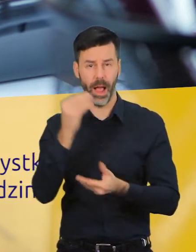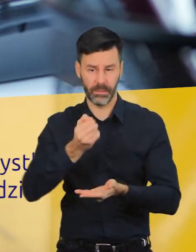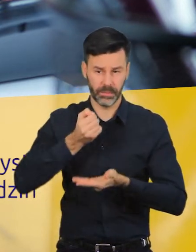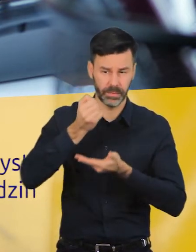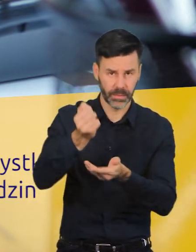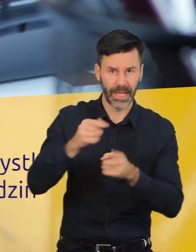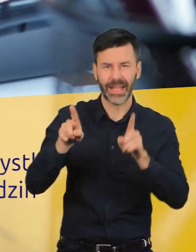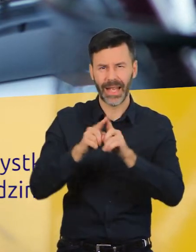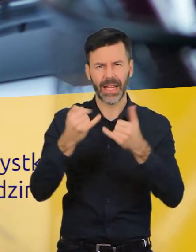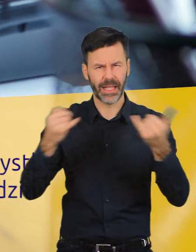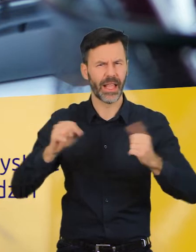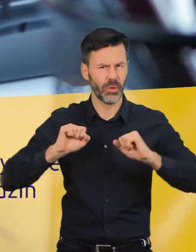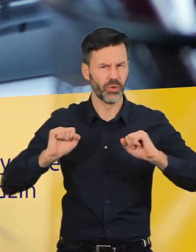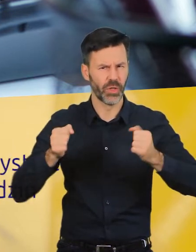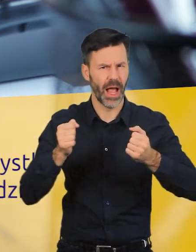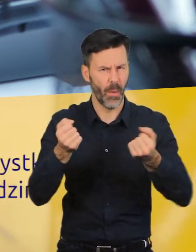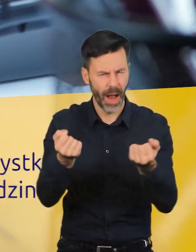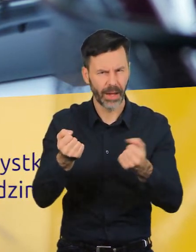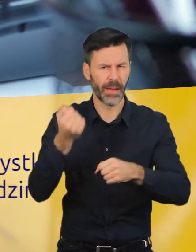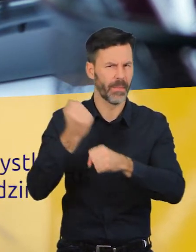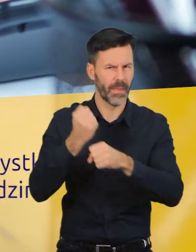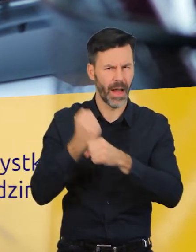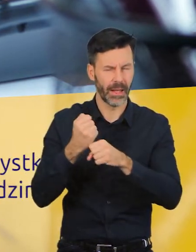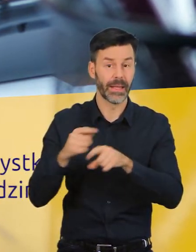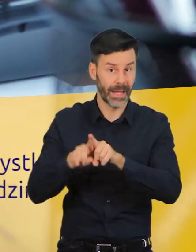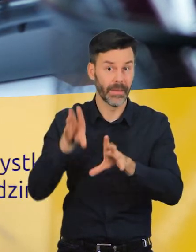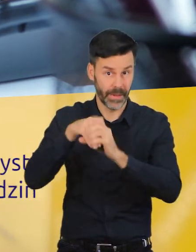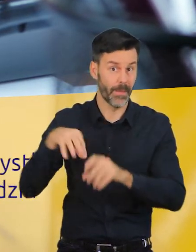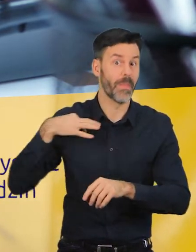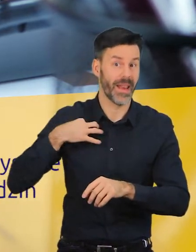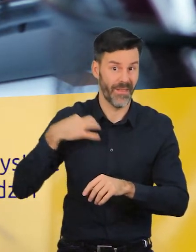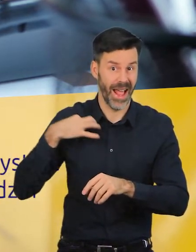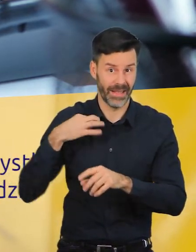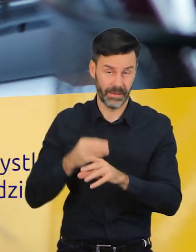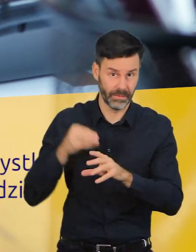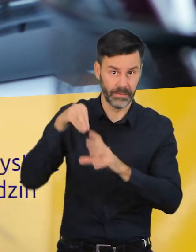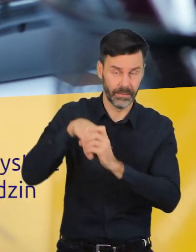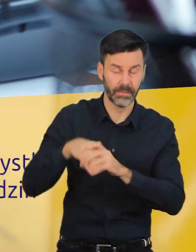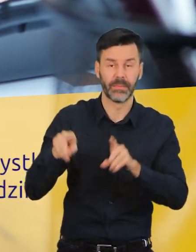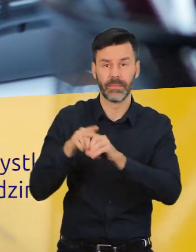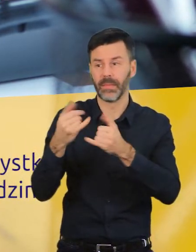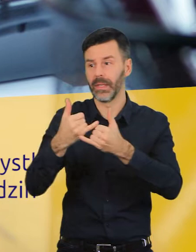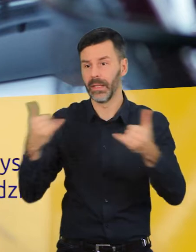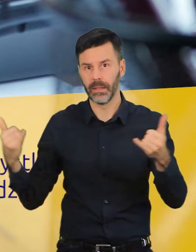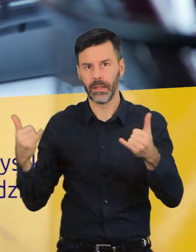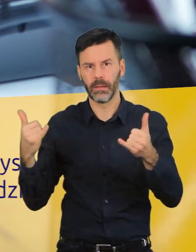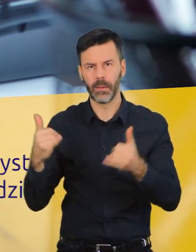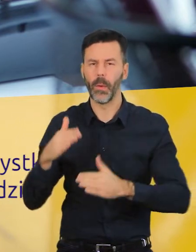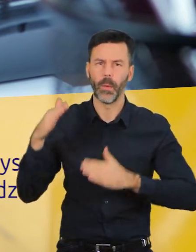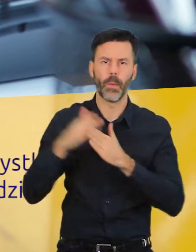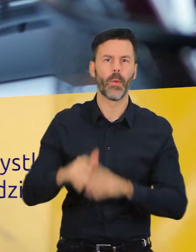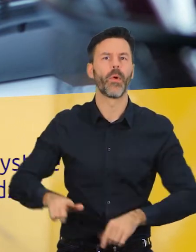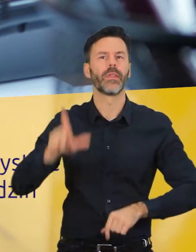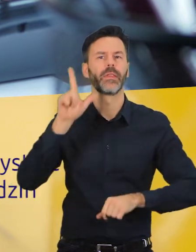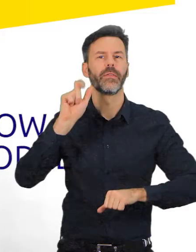działań finansowanych z innych źródeł, w tym środków własnych beneficjenta i innych podmiotów, nie przekracza 276